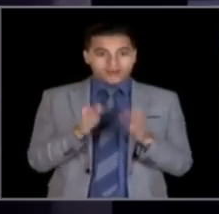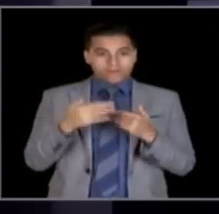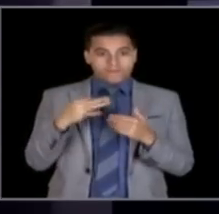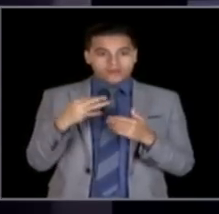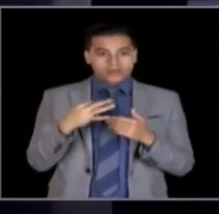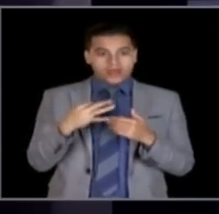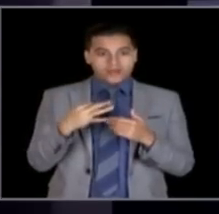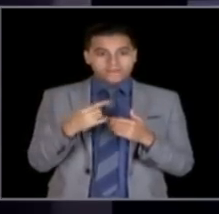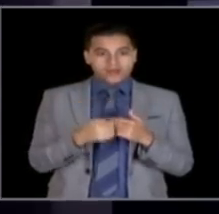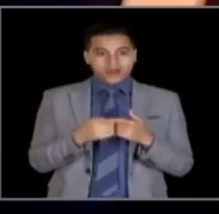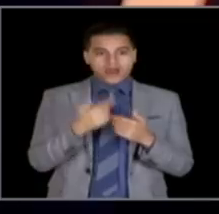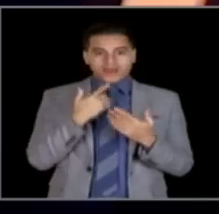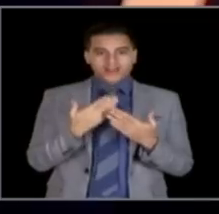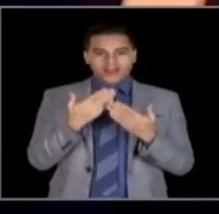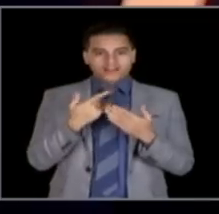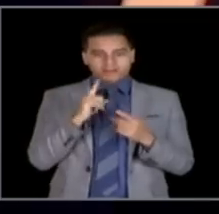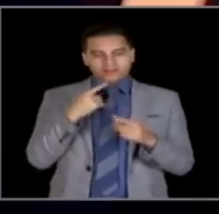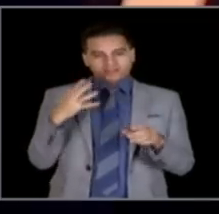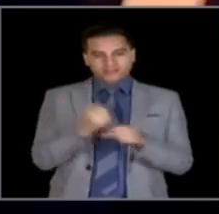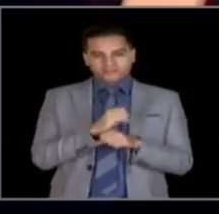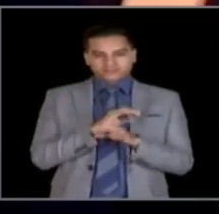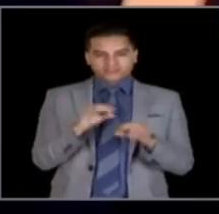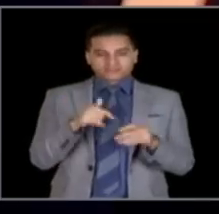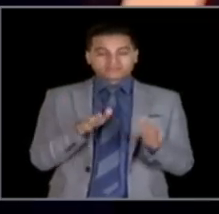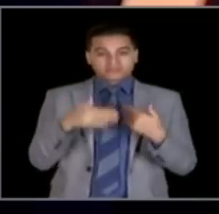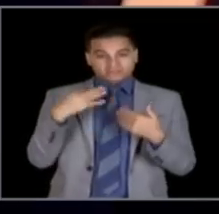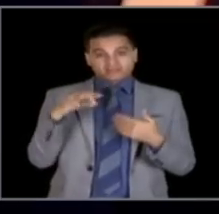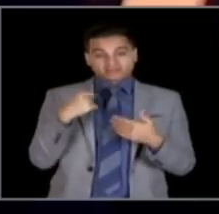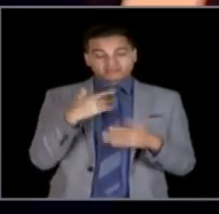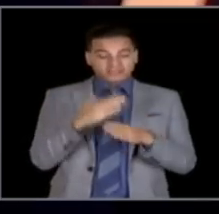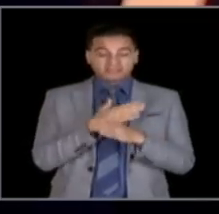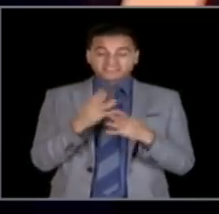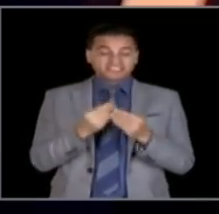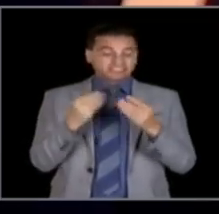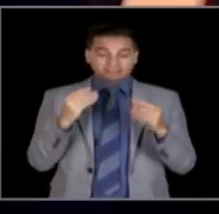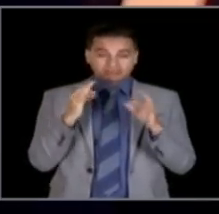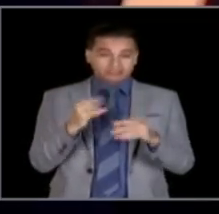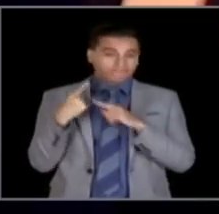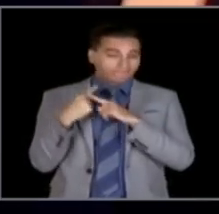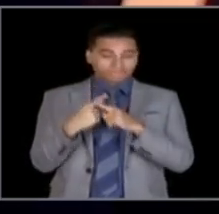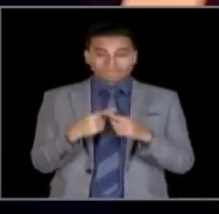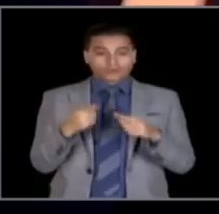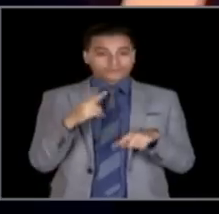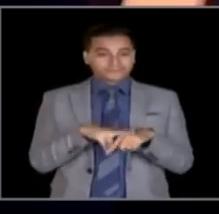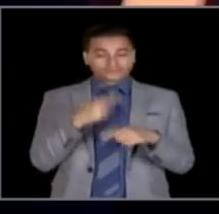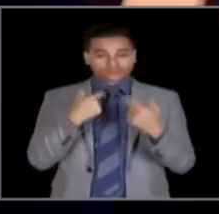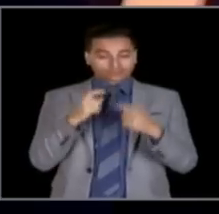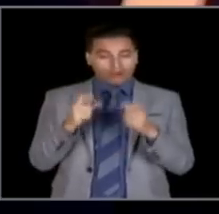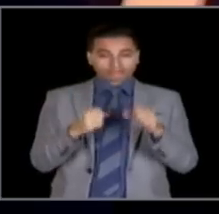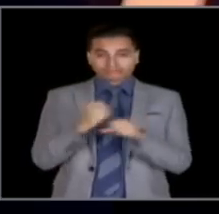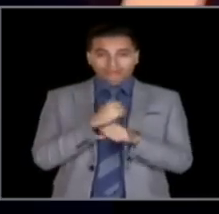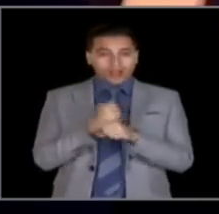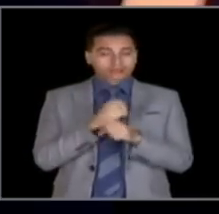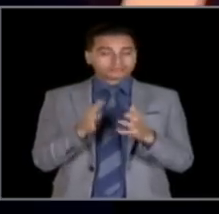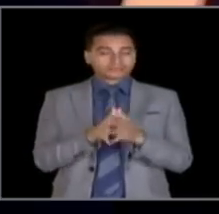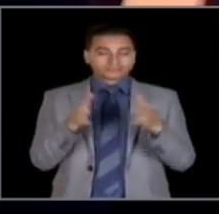للمربع الذهبي؟ كان نفسي بس ما كنتش اتوقع. يعني احنا تعبنا كتير جدا كفريق وكافراد، و